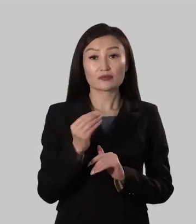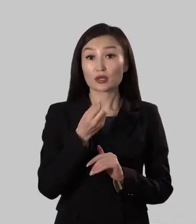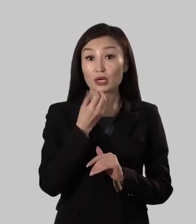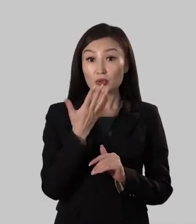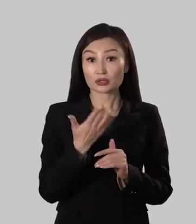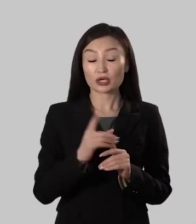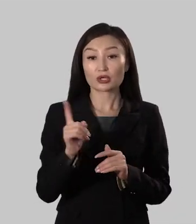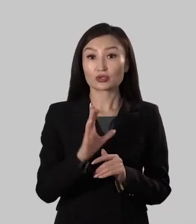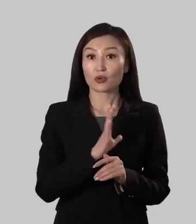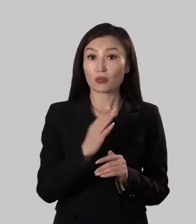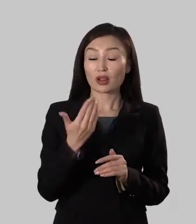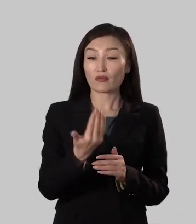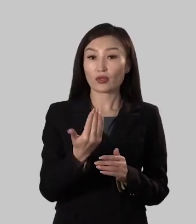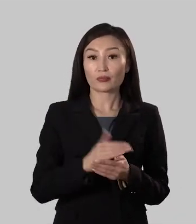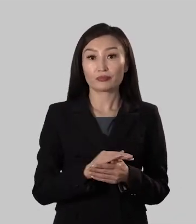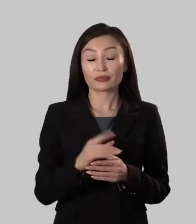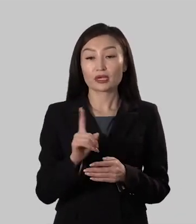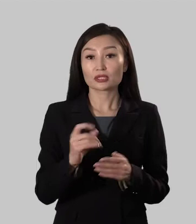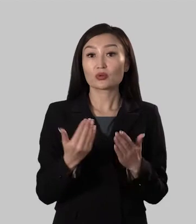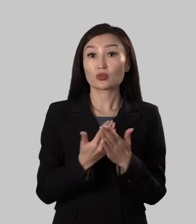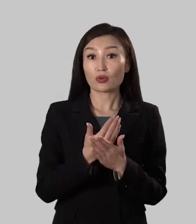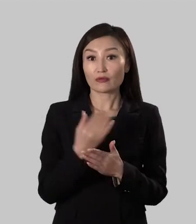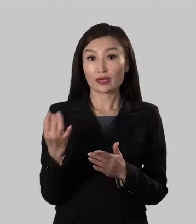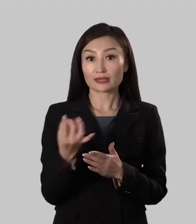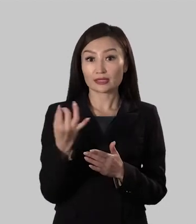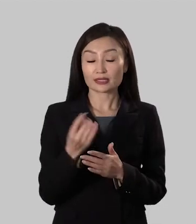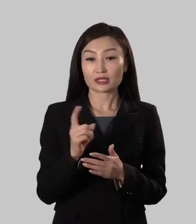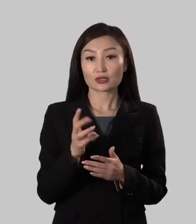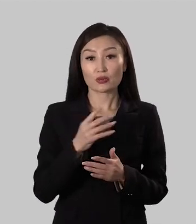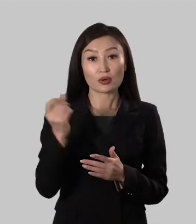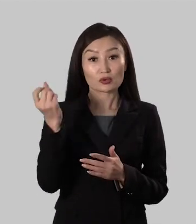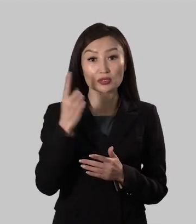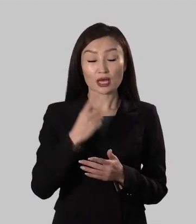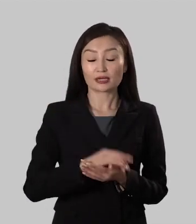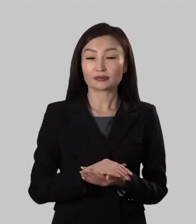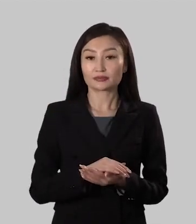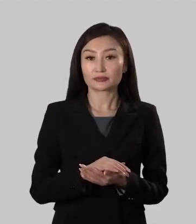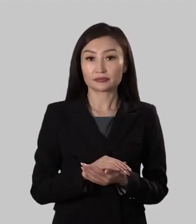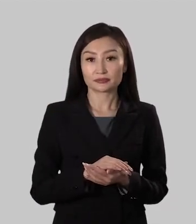хорошее, что было в нем. Зато новое и интересное, что мы узнали.